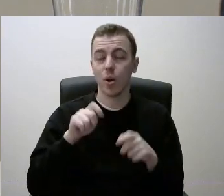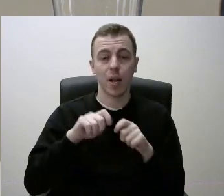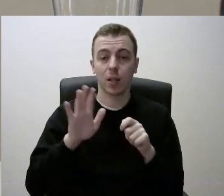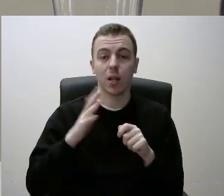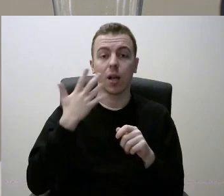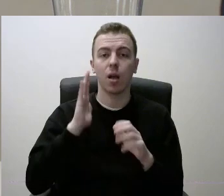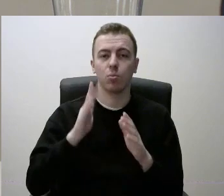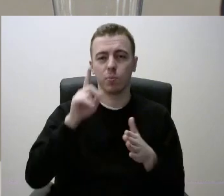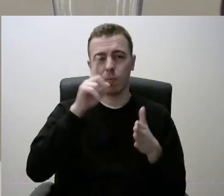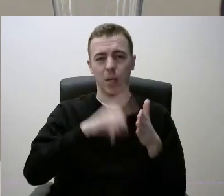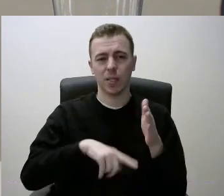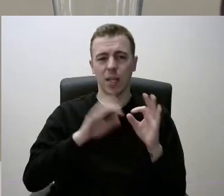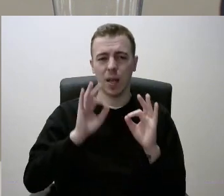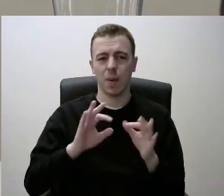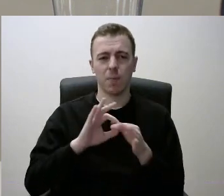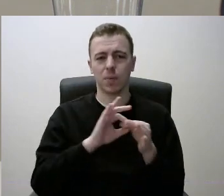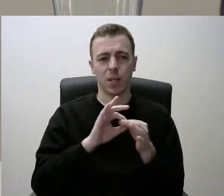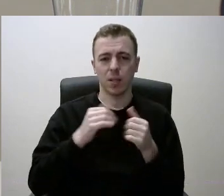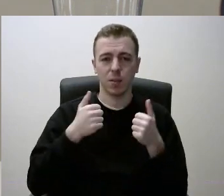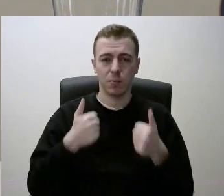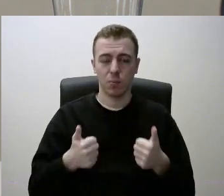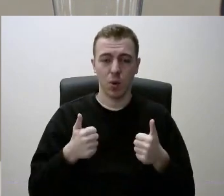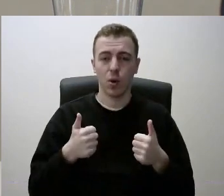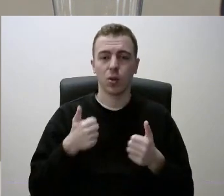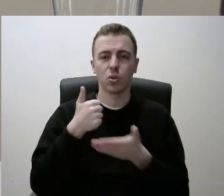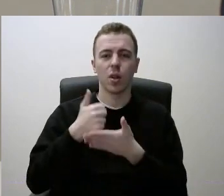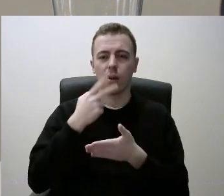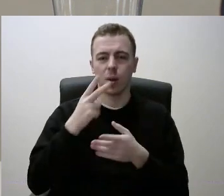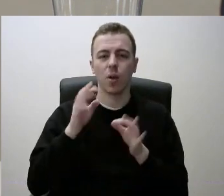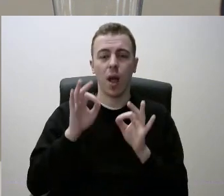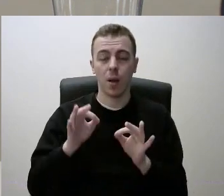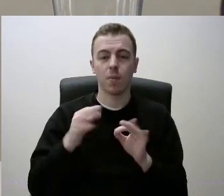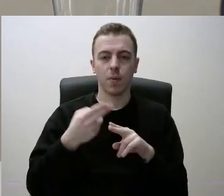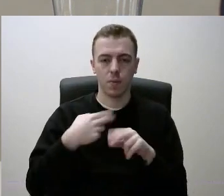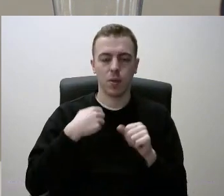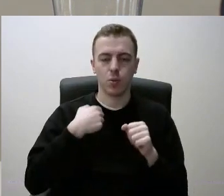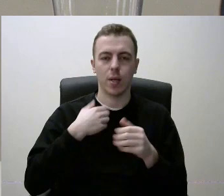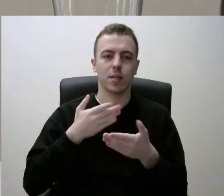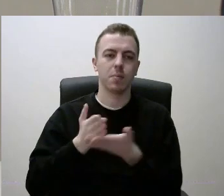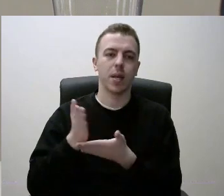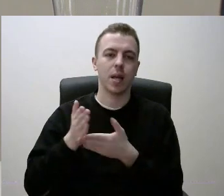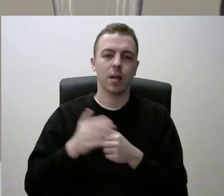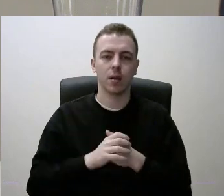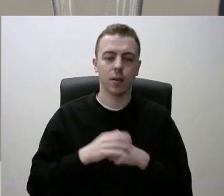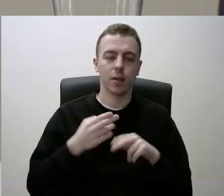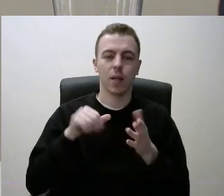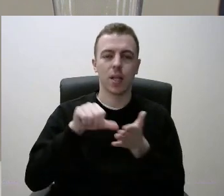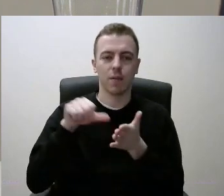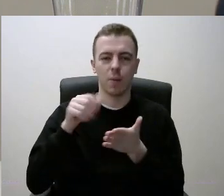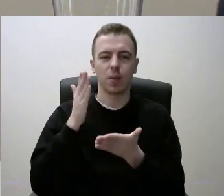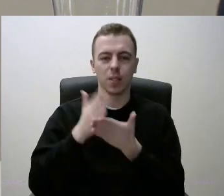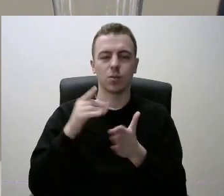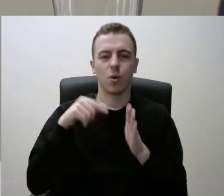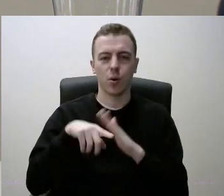bus pasitikėjimų grįstas santykis, kada mes žinosime, kad tos stotelės judai rodo tai, ką turi rodyti ir mes turėsime prieigą prie to. Tai dalyvavimas tiesiog